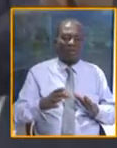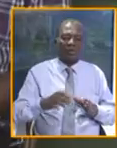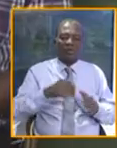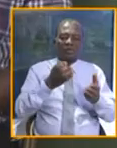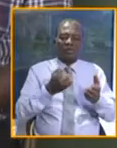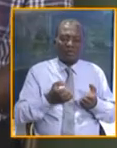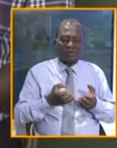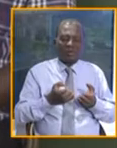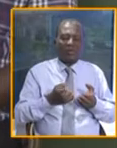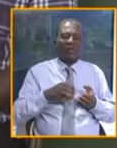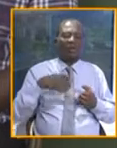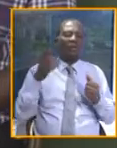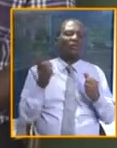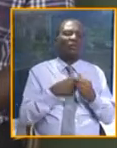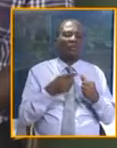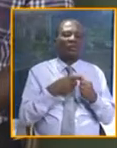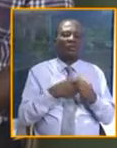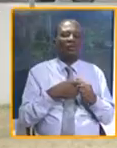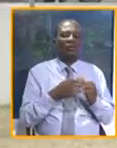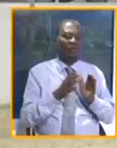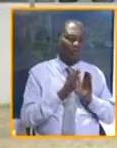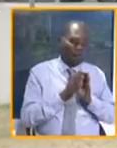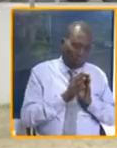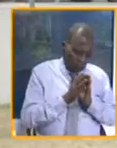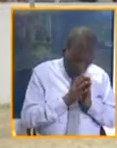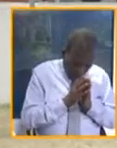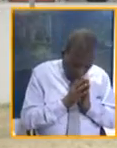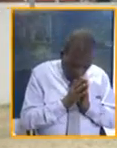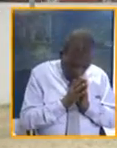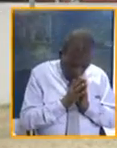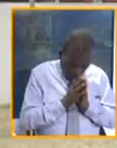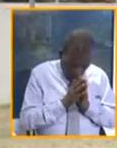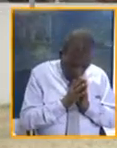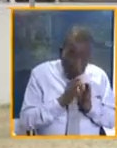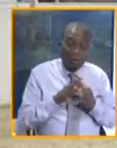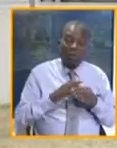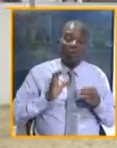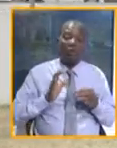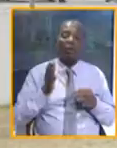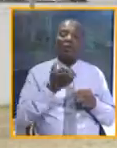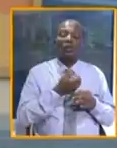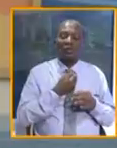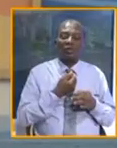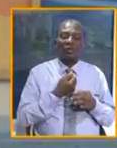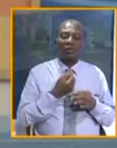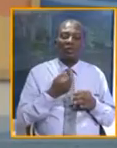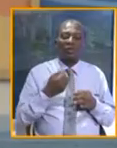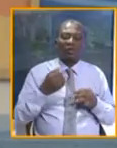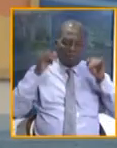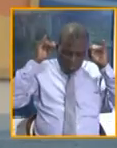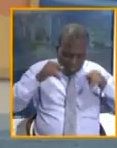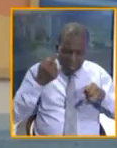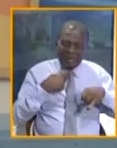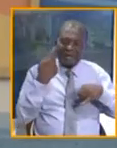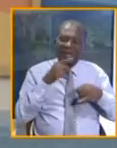d'abord m'incliner devant la mémoire de notre illustre disparu, le président